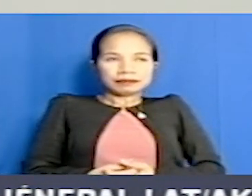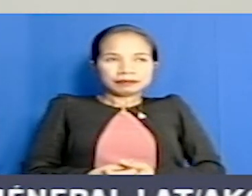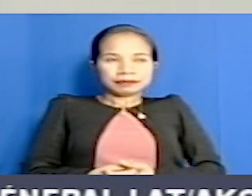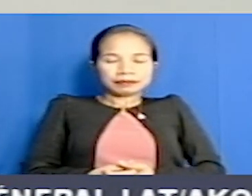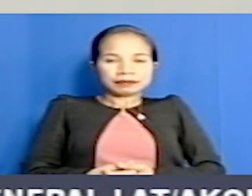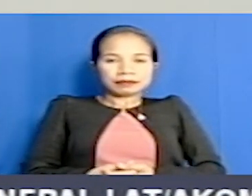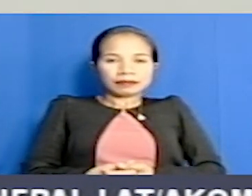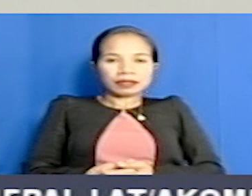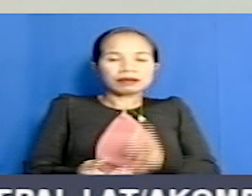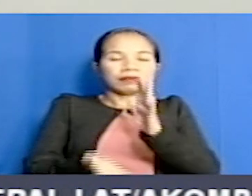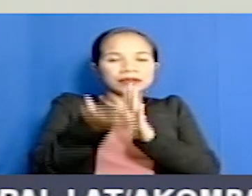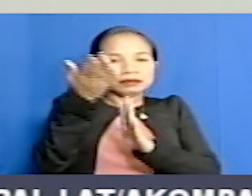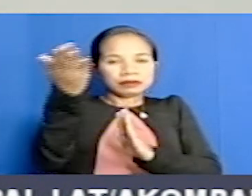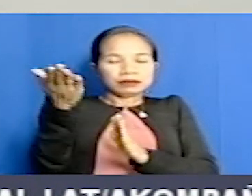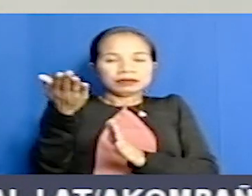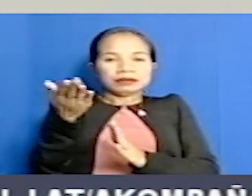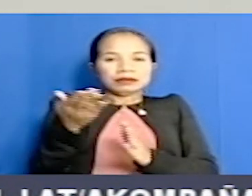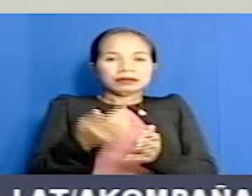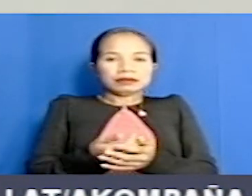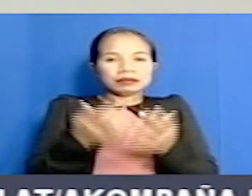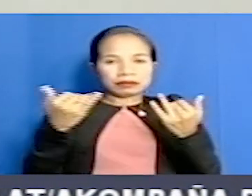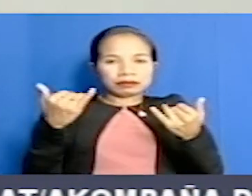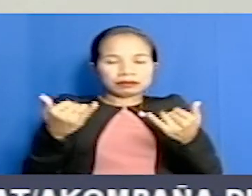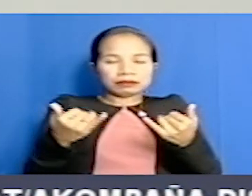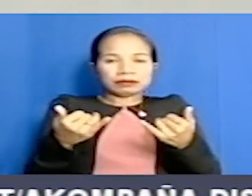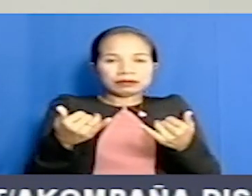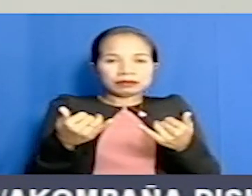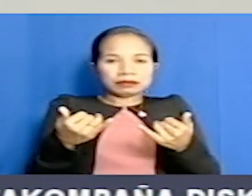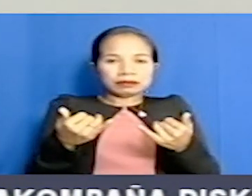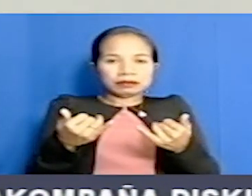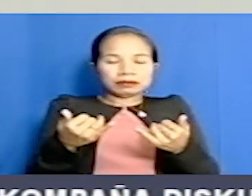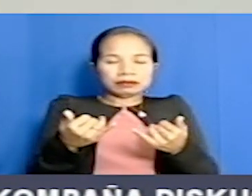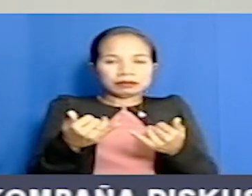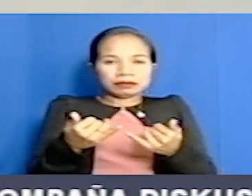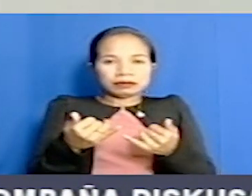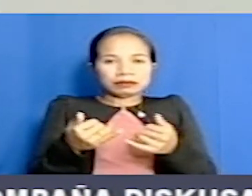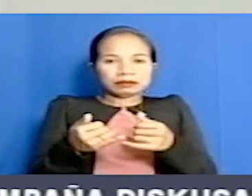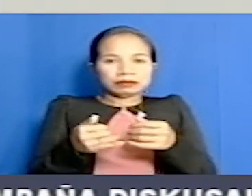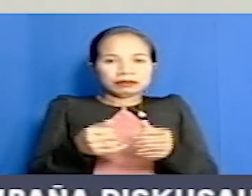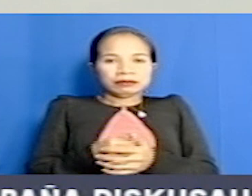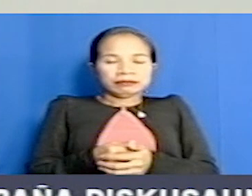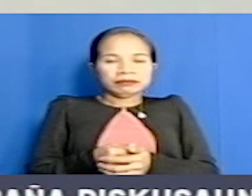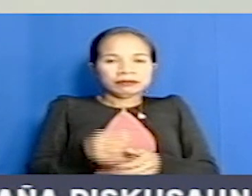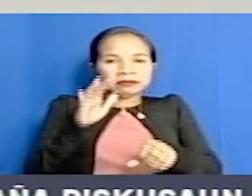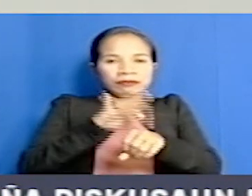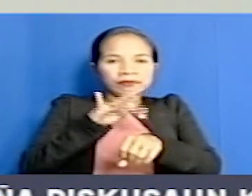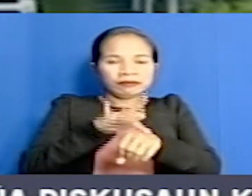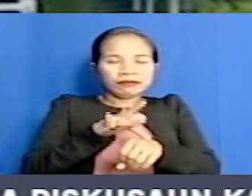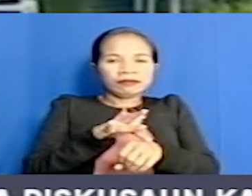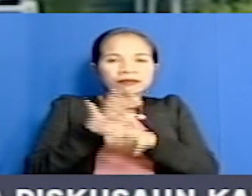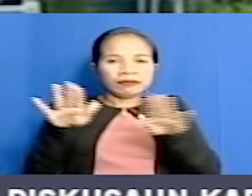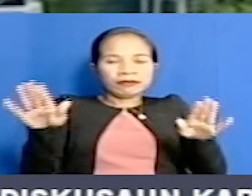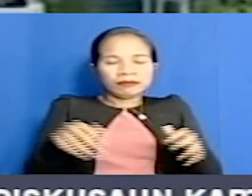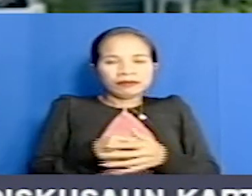Kausa makas liu nebe maka agora daume ma dengue fever nebe maka agora afeta liu ba iha labariksi.